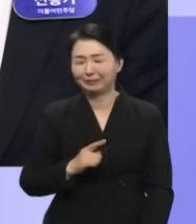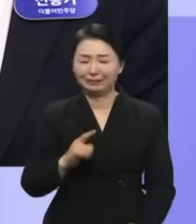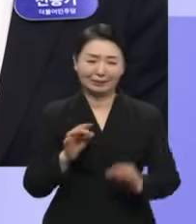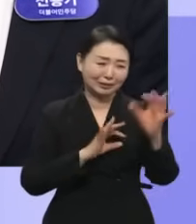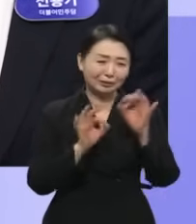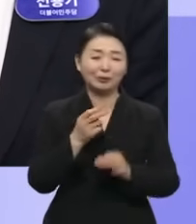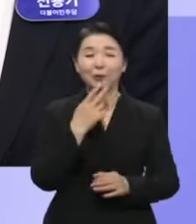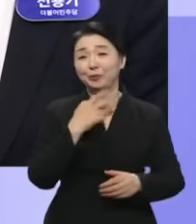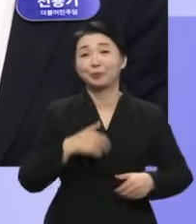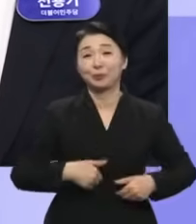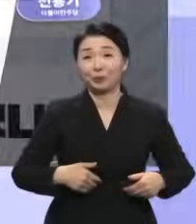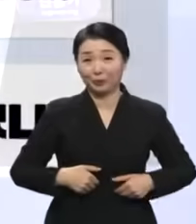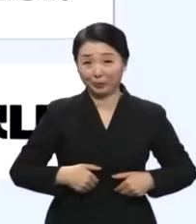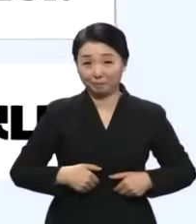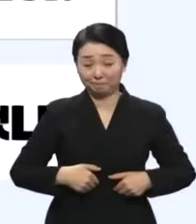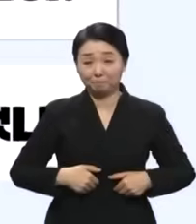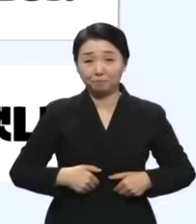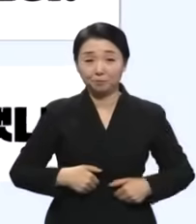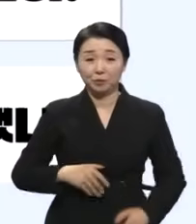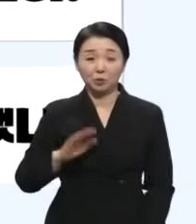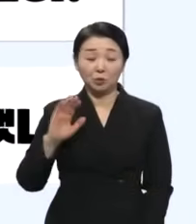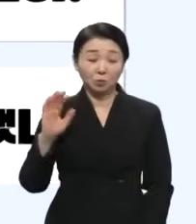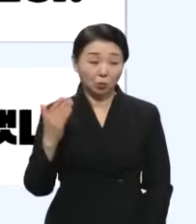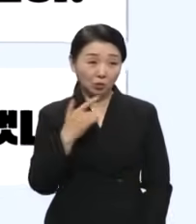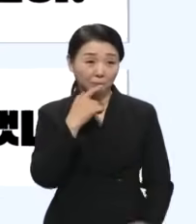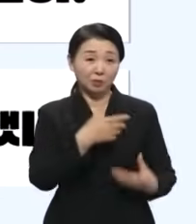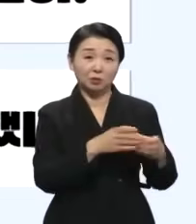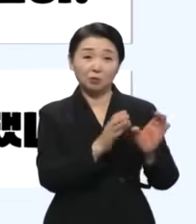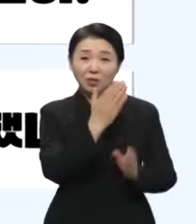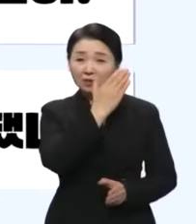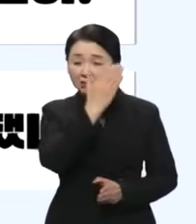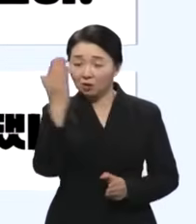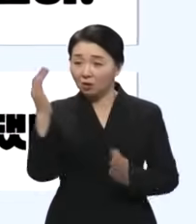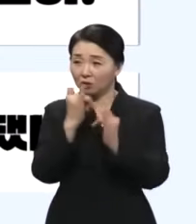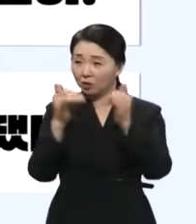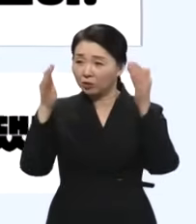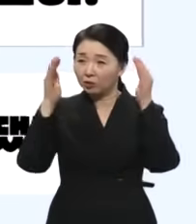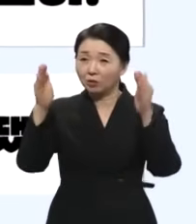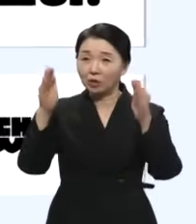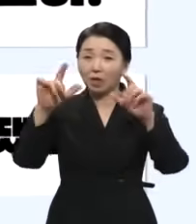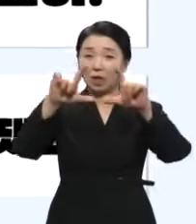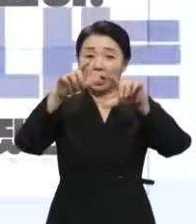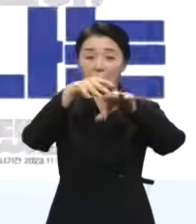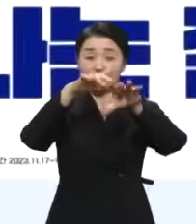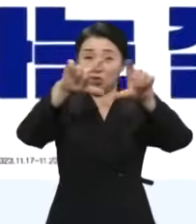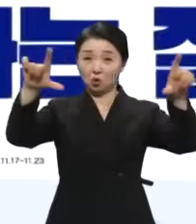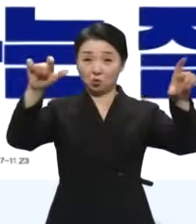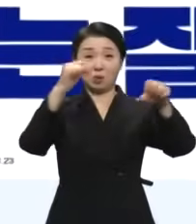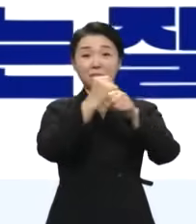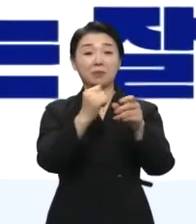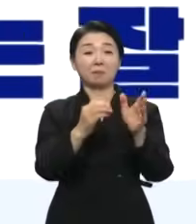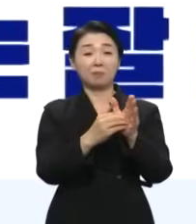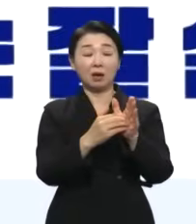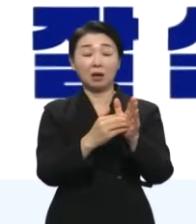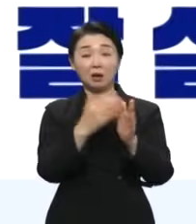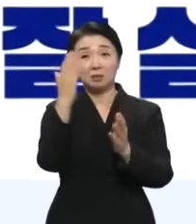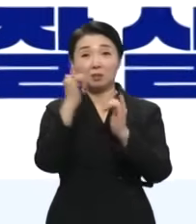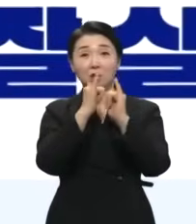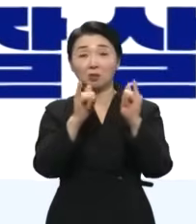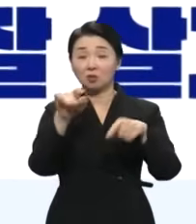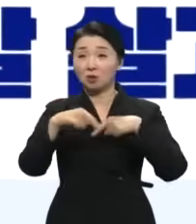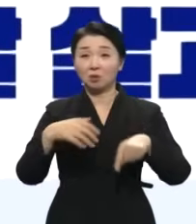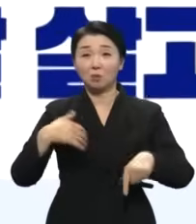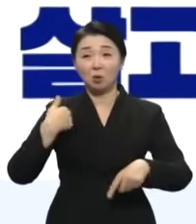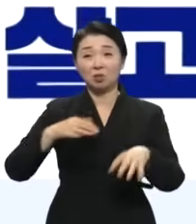최근에 그 민주당에서 그 청년들을 겨냥한 현수막을 만들었다가 이제 청년들이 좀 정 정치를 모른다 경제를